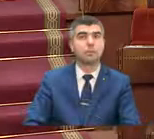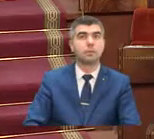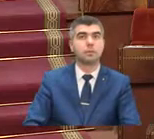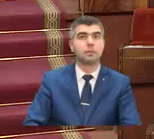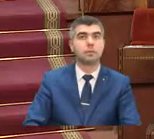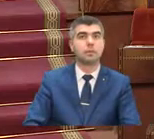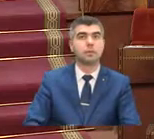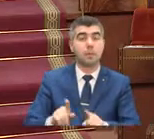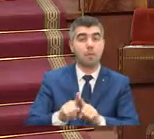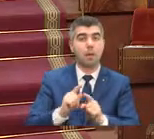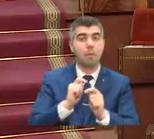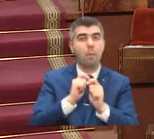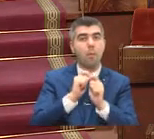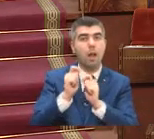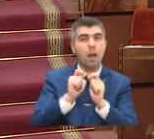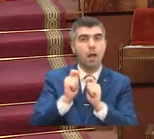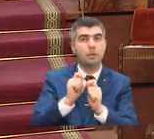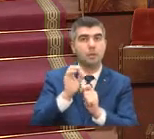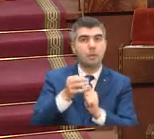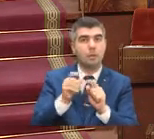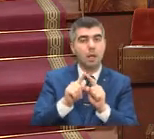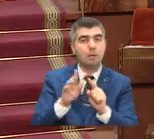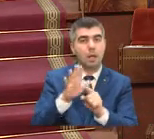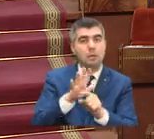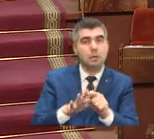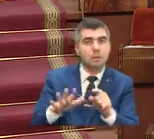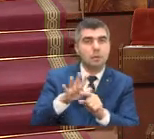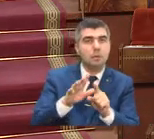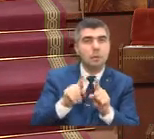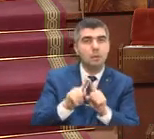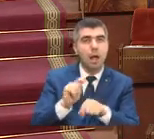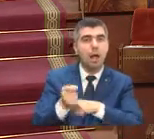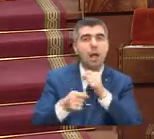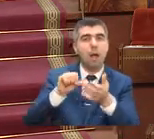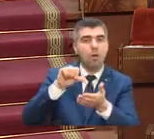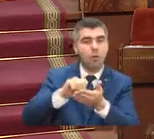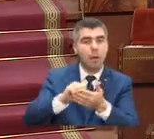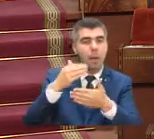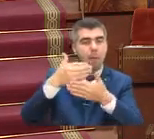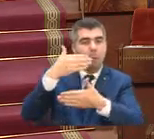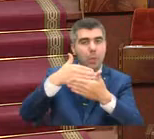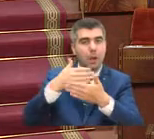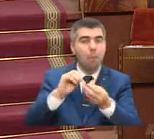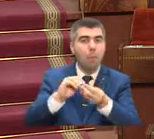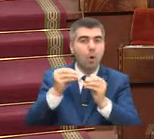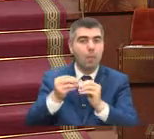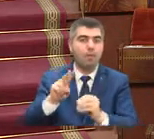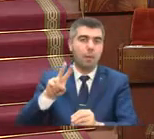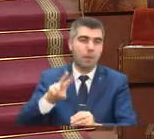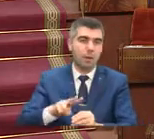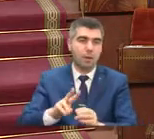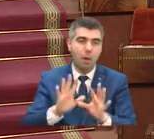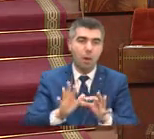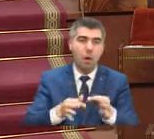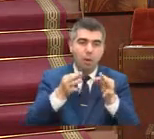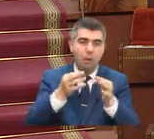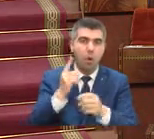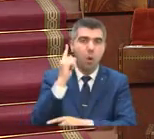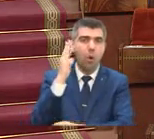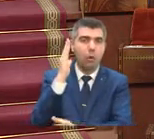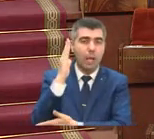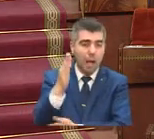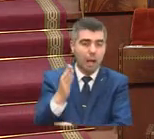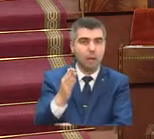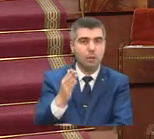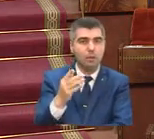غنساهم في النقاش. هذا المشكل ديال التعمير في العالم القروي مشكل حقيقي، وخصنا نوجدوا ليه الحل. كتار ولا ماشي كتار، بغض